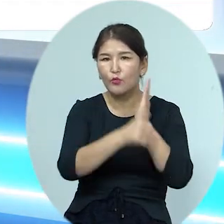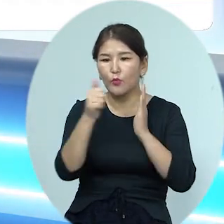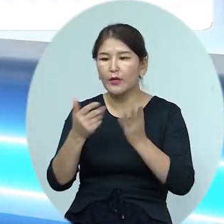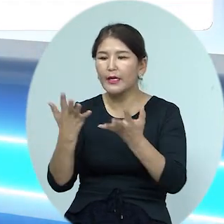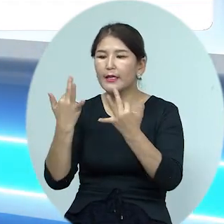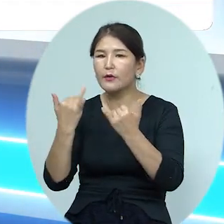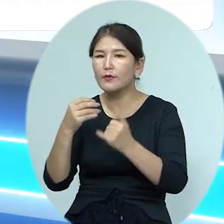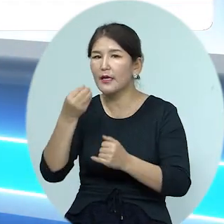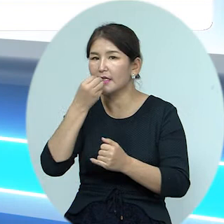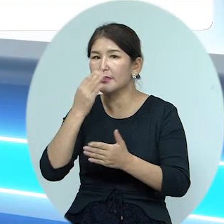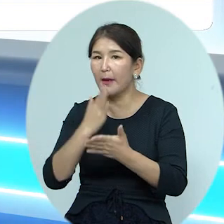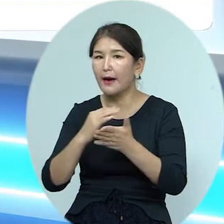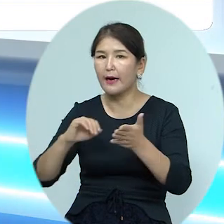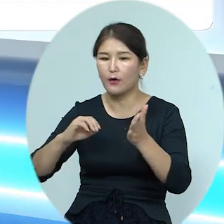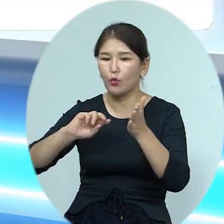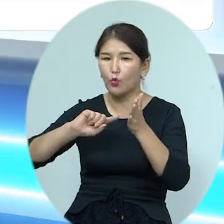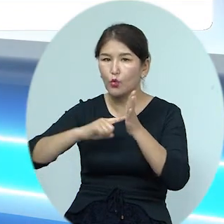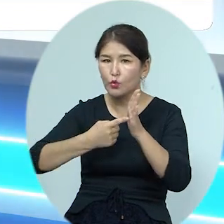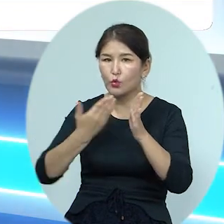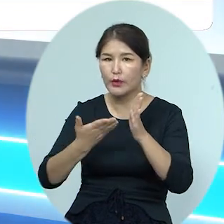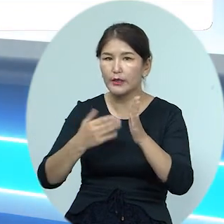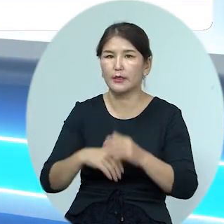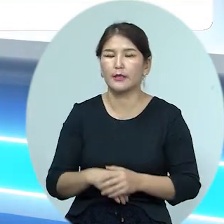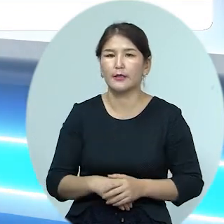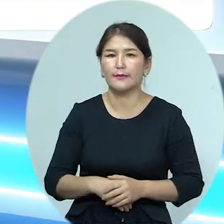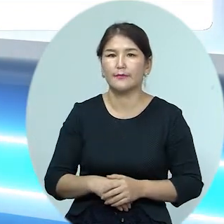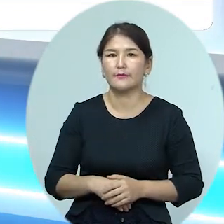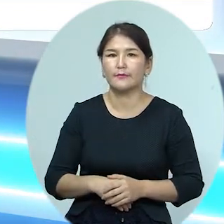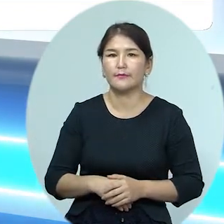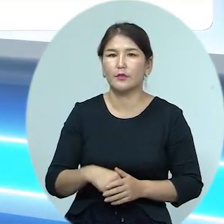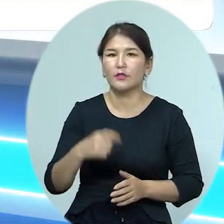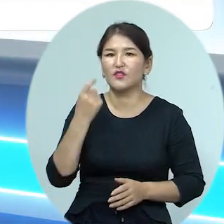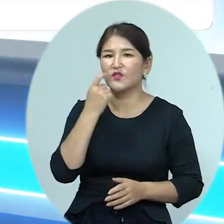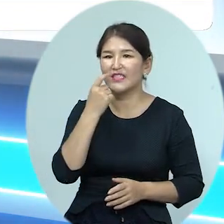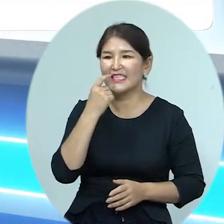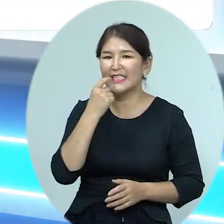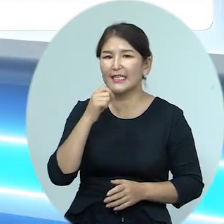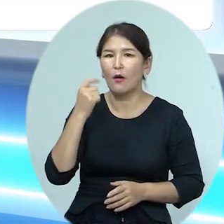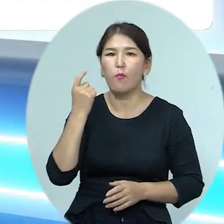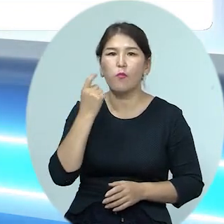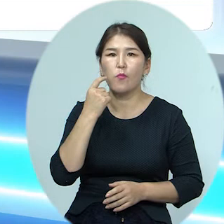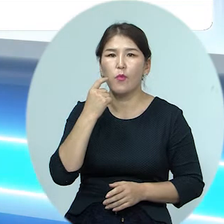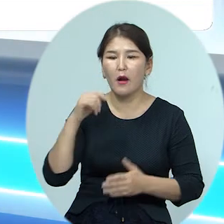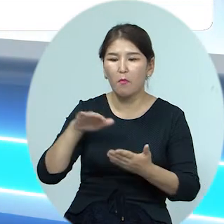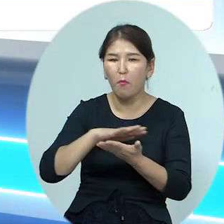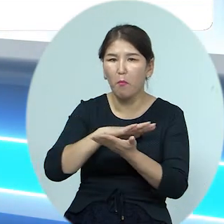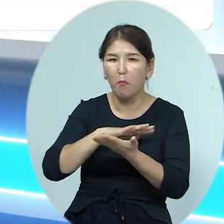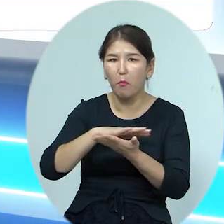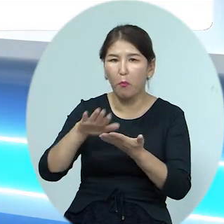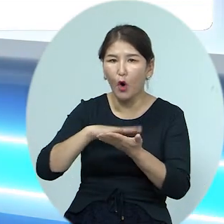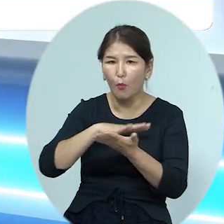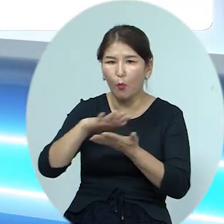идэж байгаа давтамжаар үржүүлэхэд Окамото sugar time буюу шүдний амттнаар бохирдох